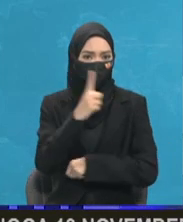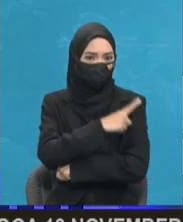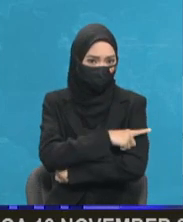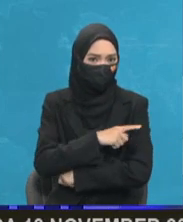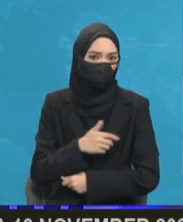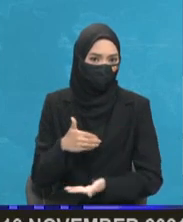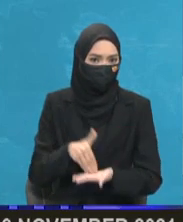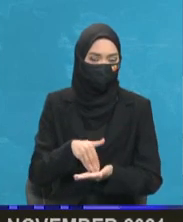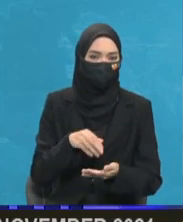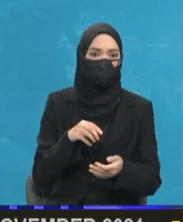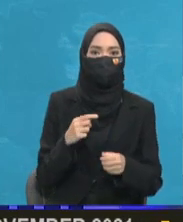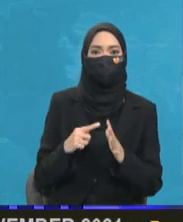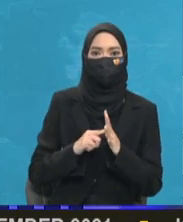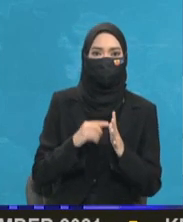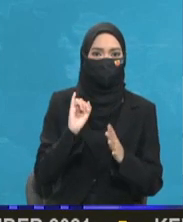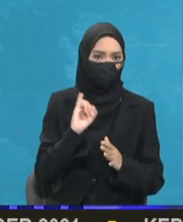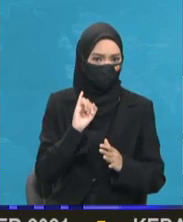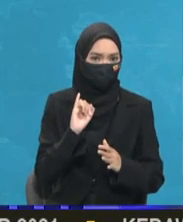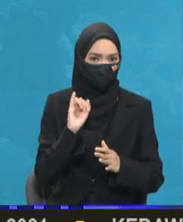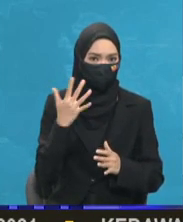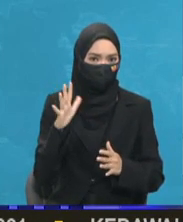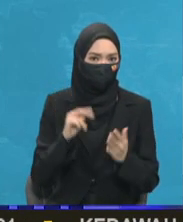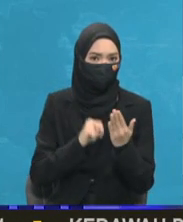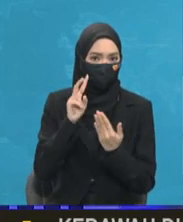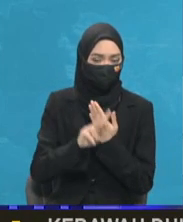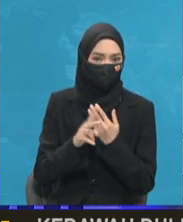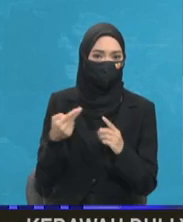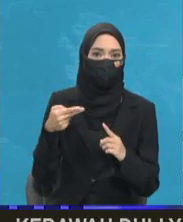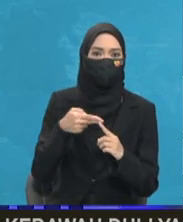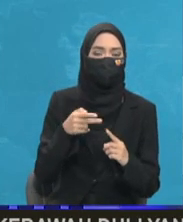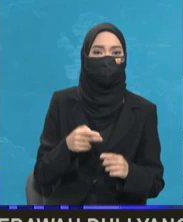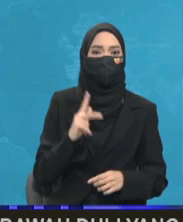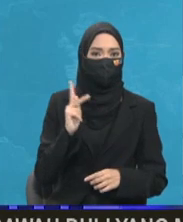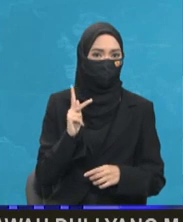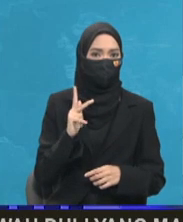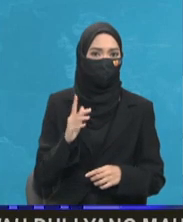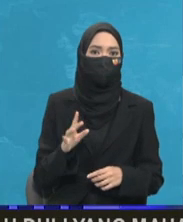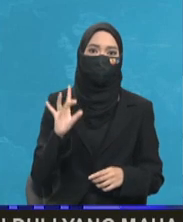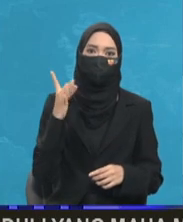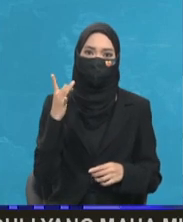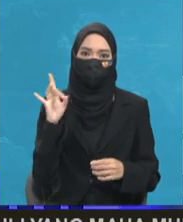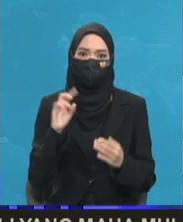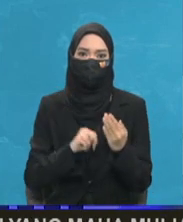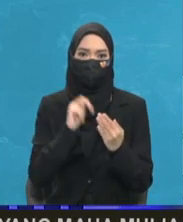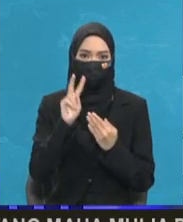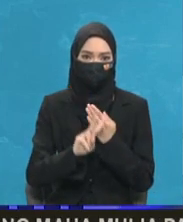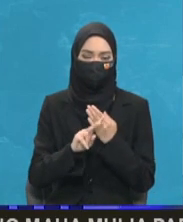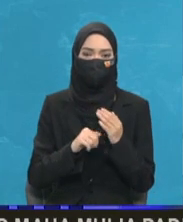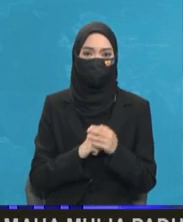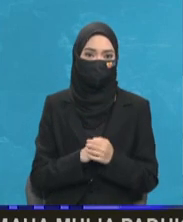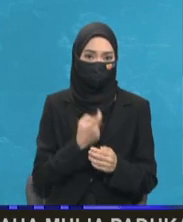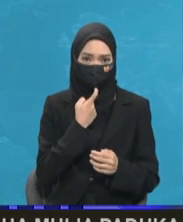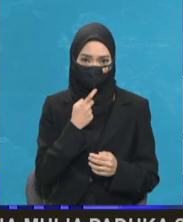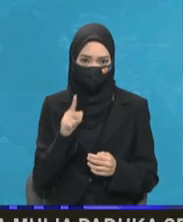Bermuda isnin 15 Nov 2012 1 hingga Kamis 18 November 2021 yaitu arahan untuk